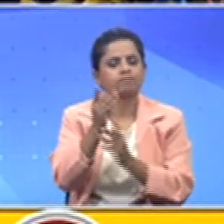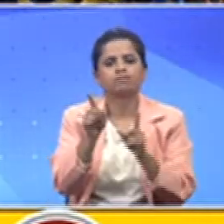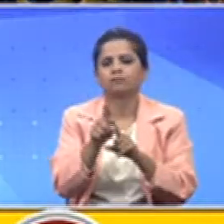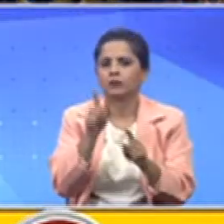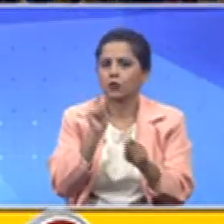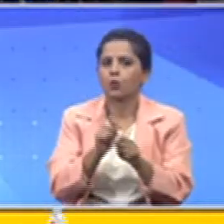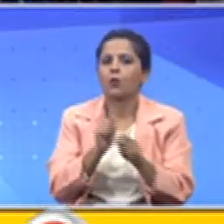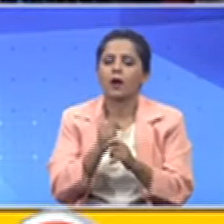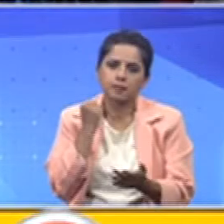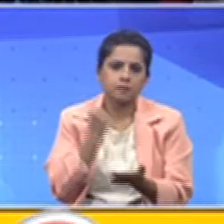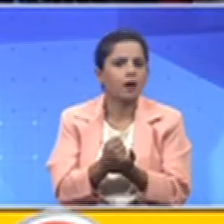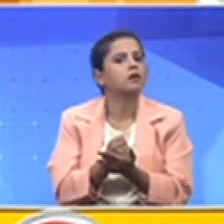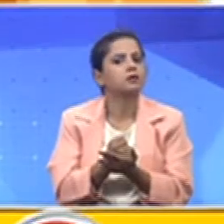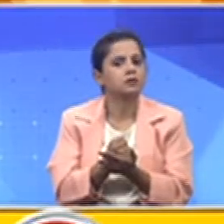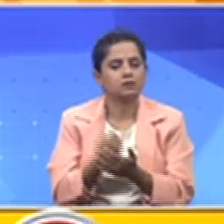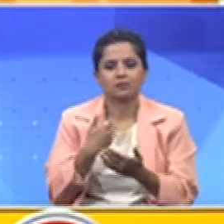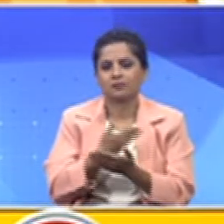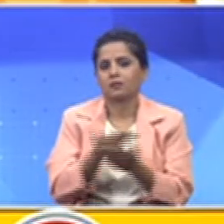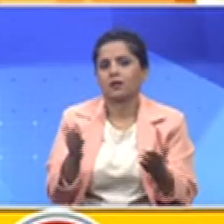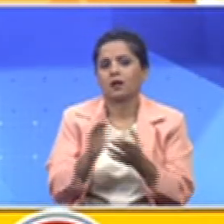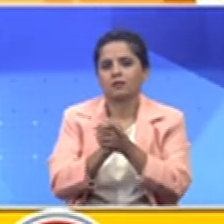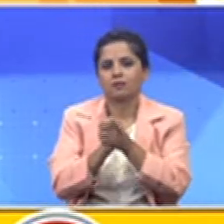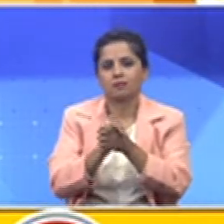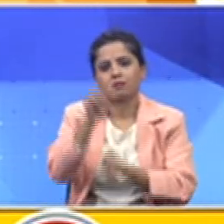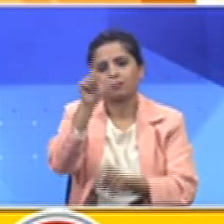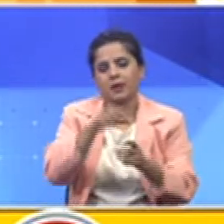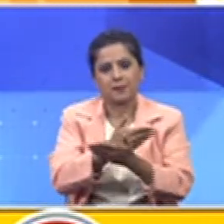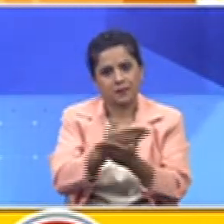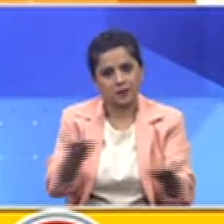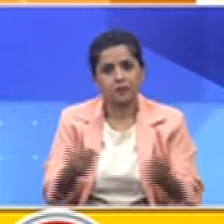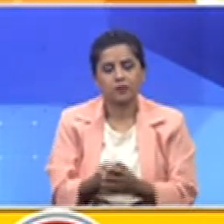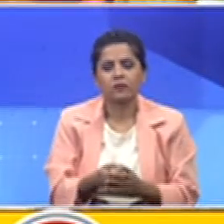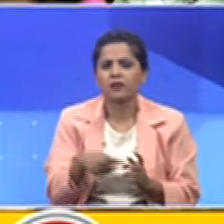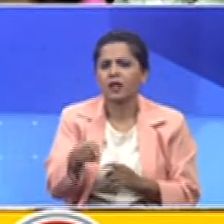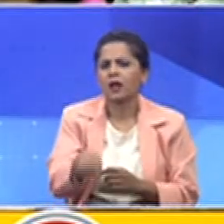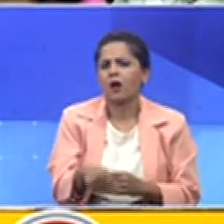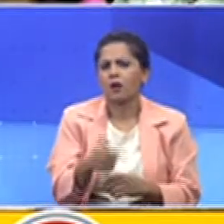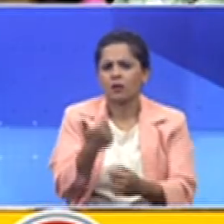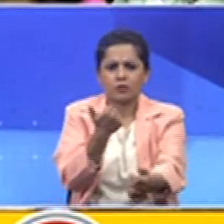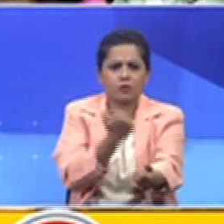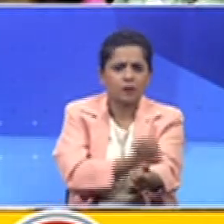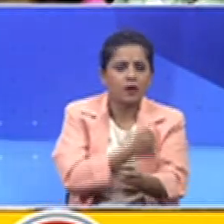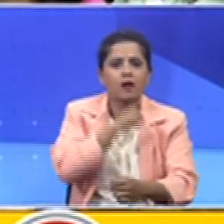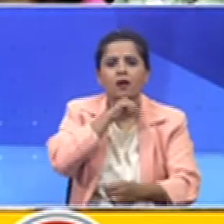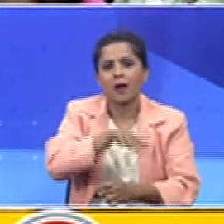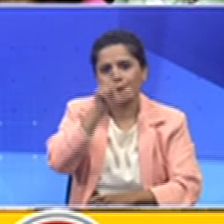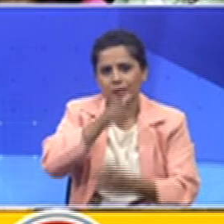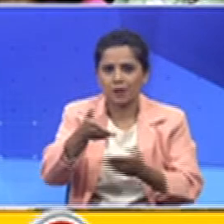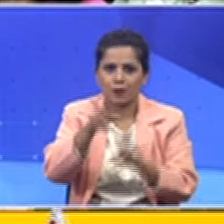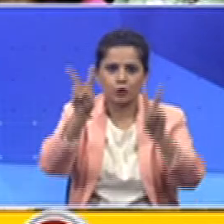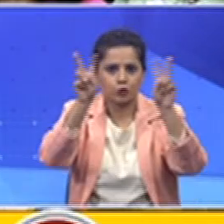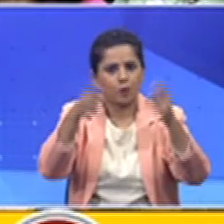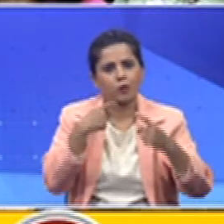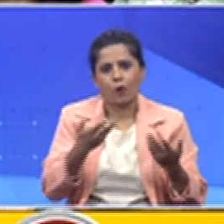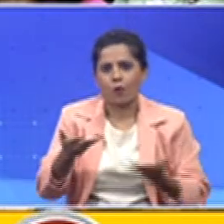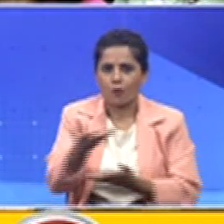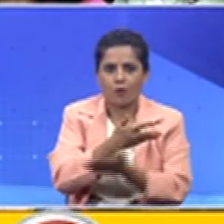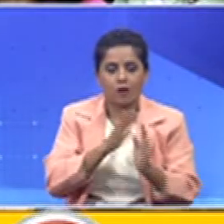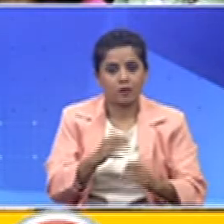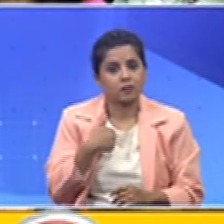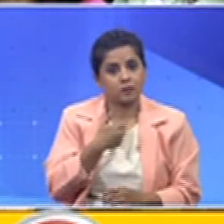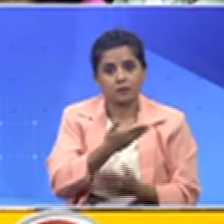बढ़े। मेरे प्यारे देशवासियों, जब बात ड्रग्स और युवा पीढ़ी की हो रही है तो मैं